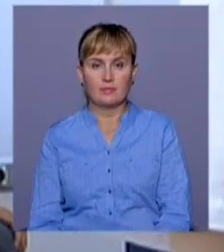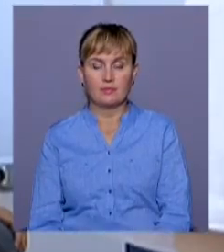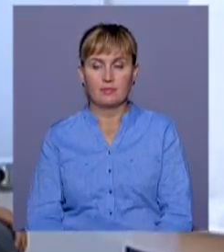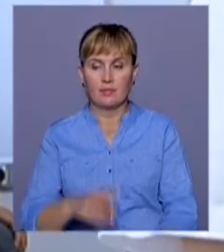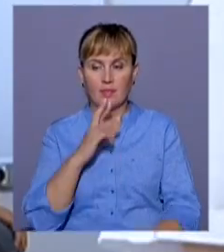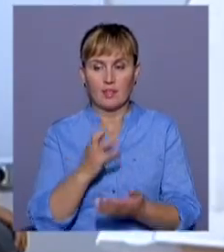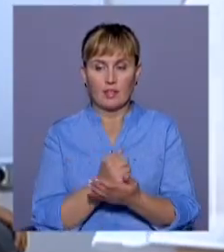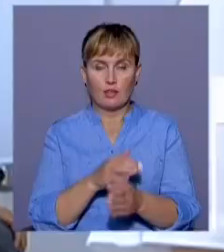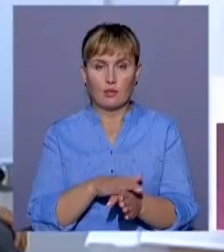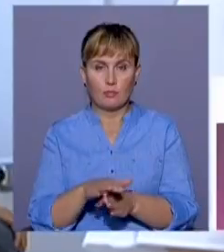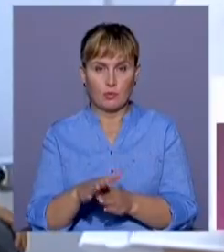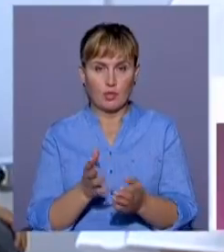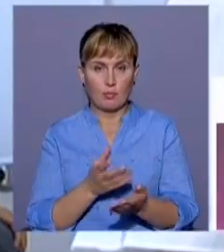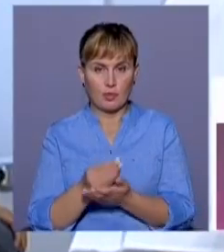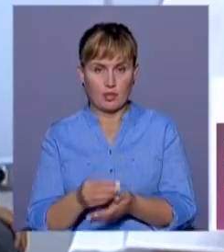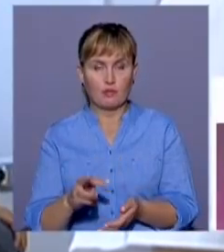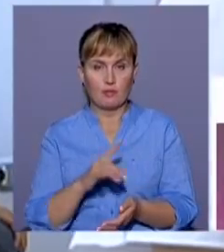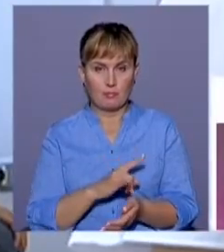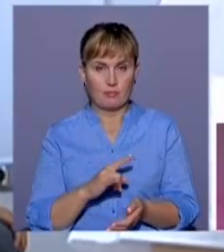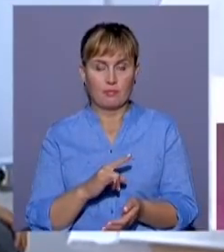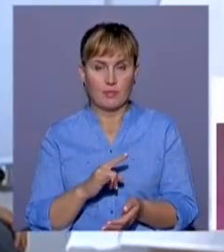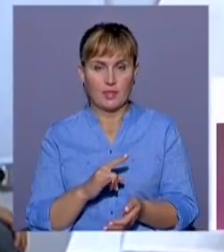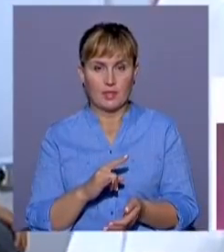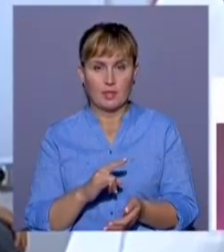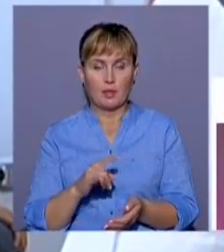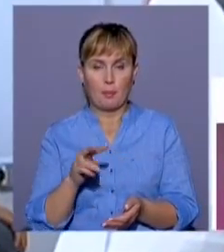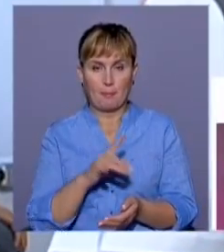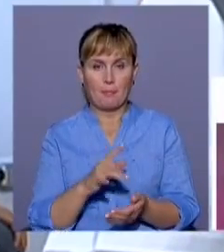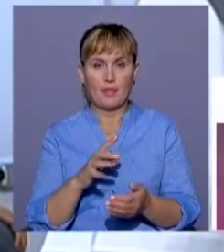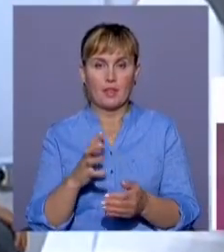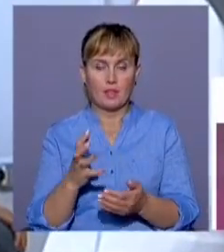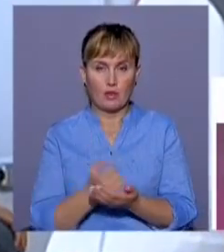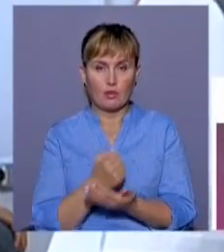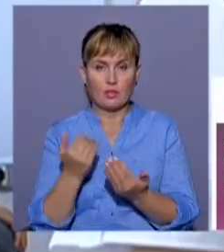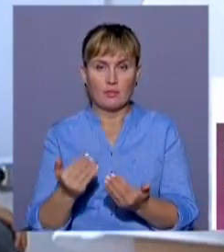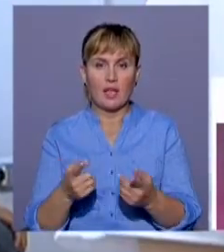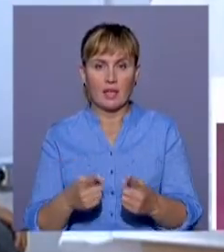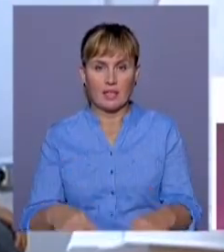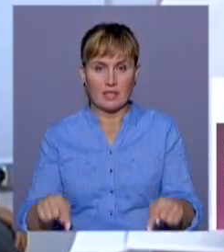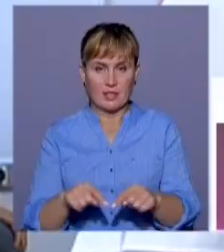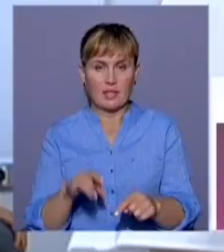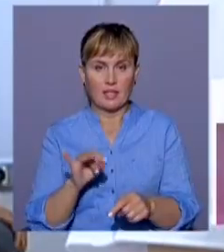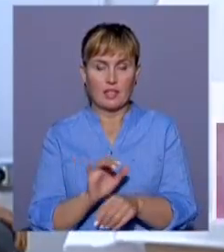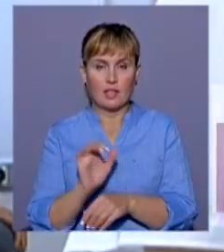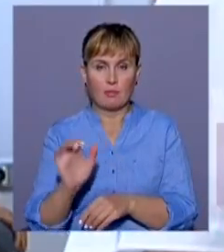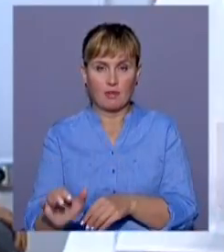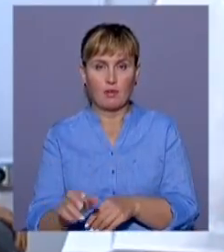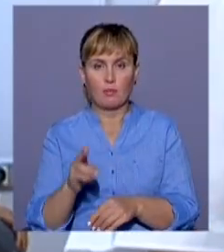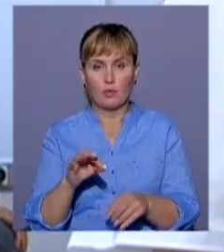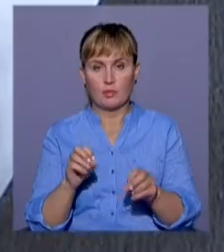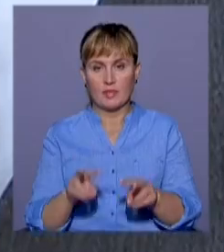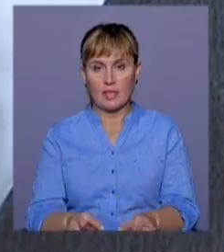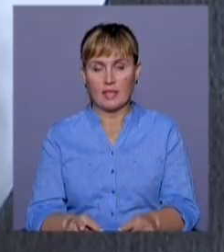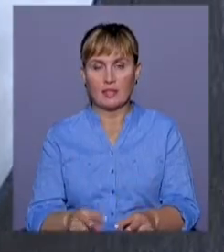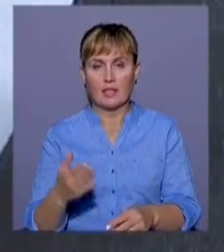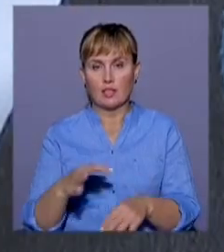Заработную плату полностью оплачиваем мы. То есть мы находим им организации и направляем по специальности.